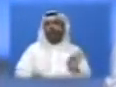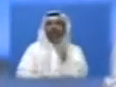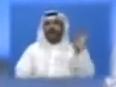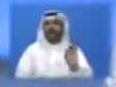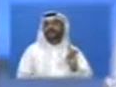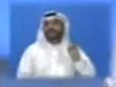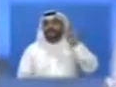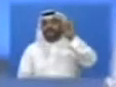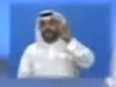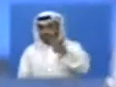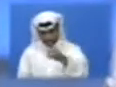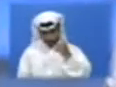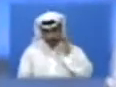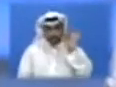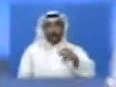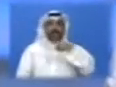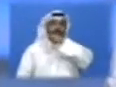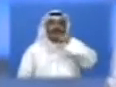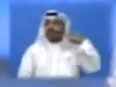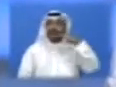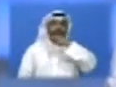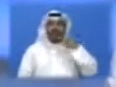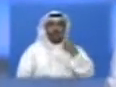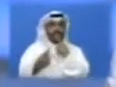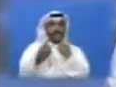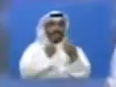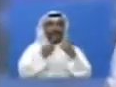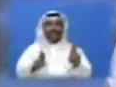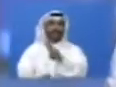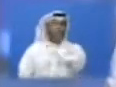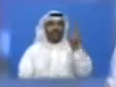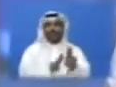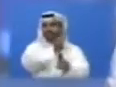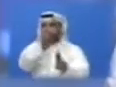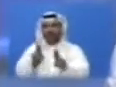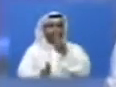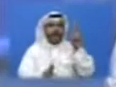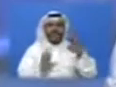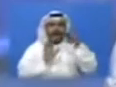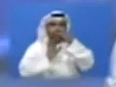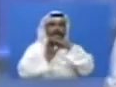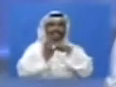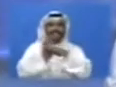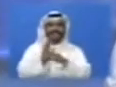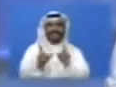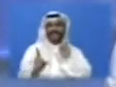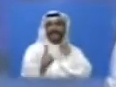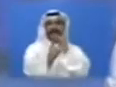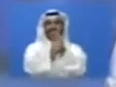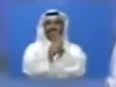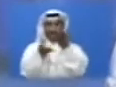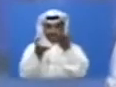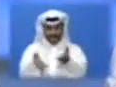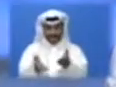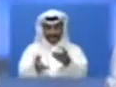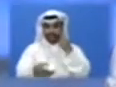بلغراد، تستمر 3 أيام لبحث مجموعة من القضايا المشتركة بين البلدين. ويلتقي الوفد البرلماني